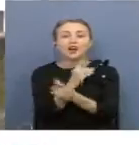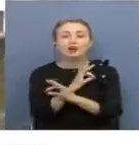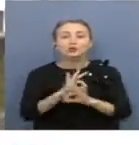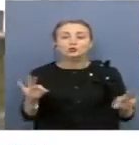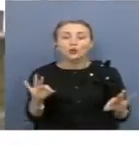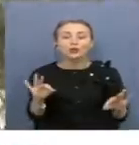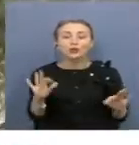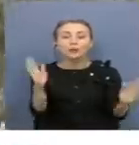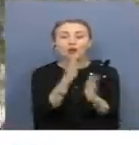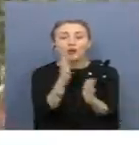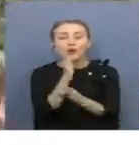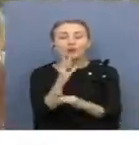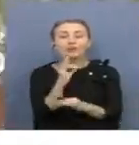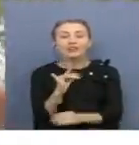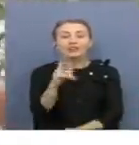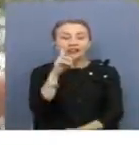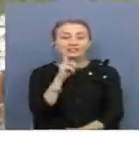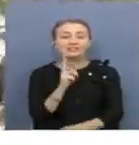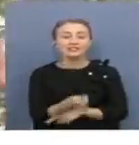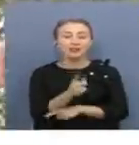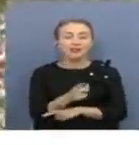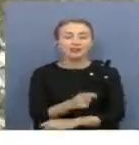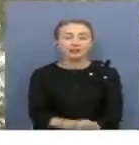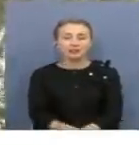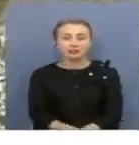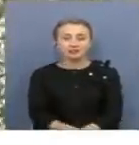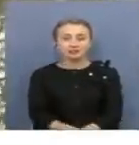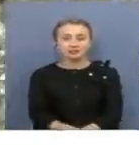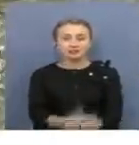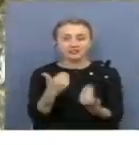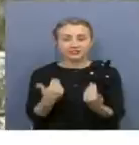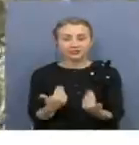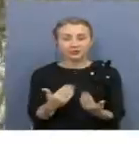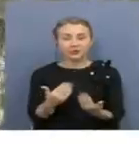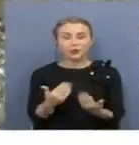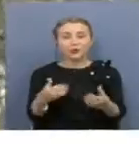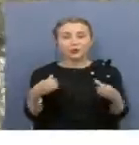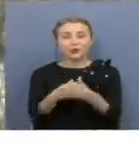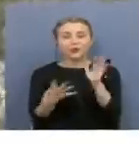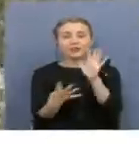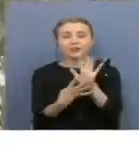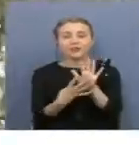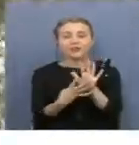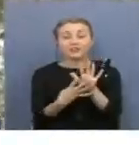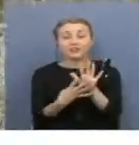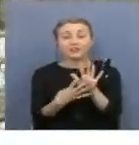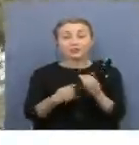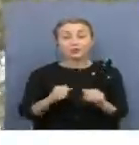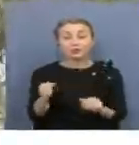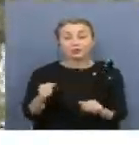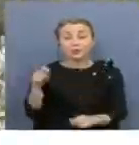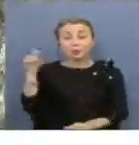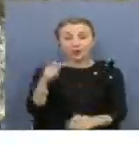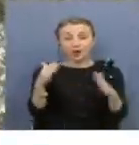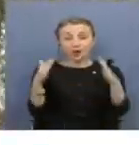кенелді. Сауықтыру орны бұл жерде балық аулау, баня, жергілікті баня өзіміздің түсетін,